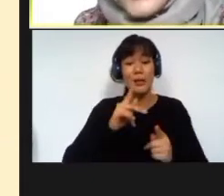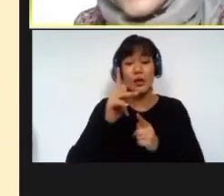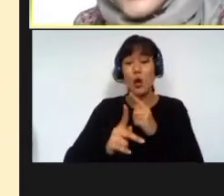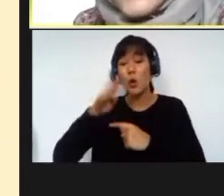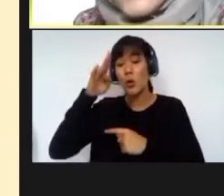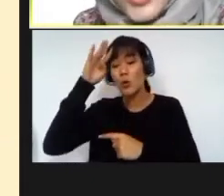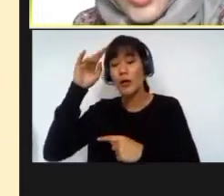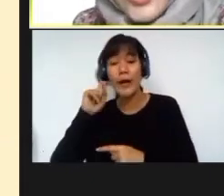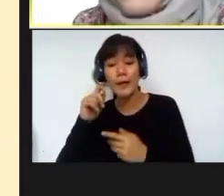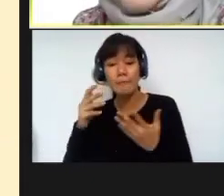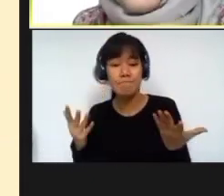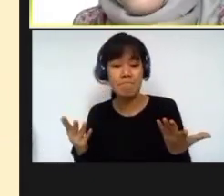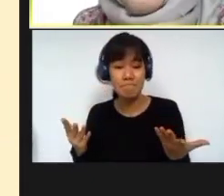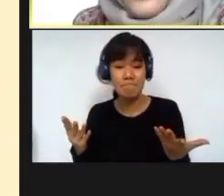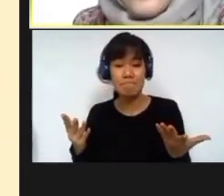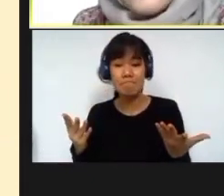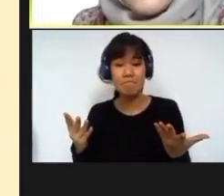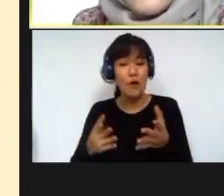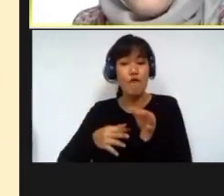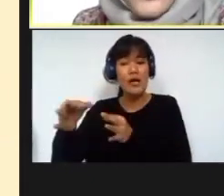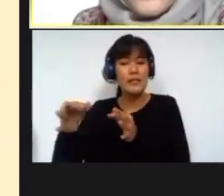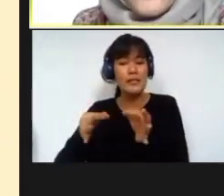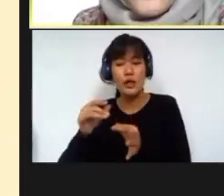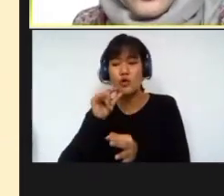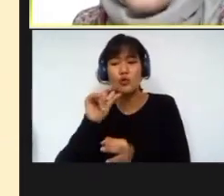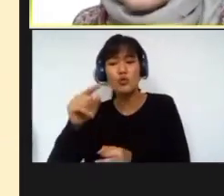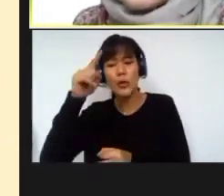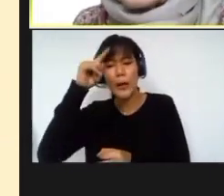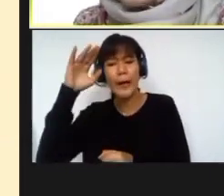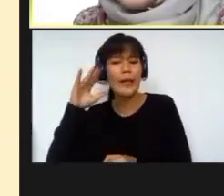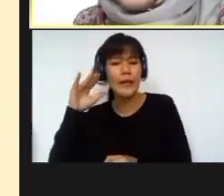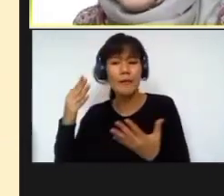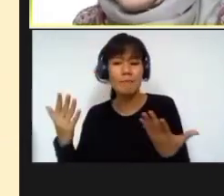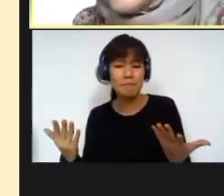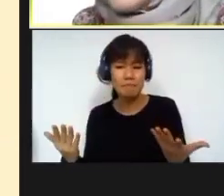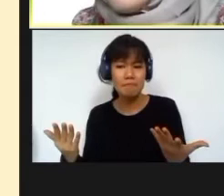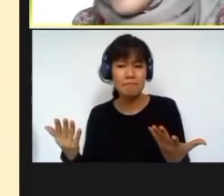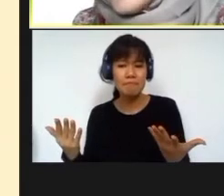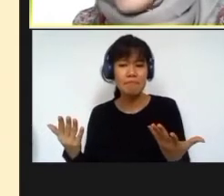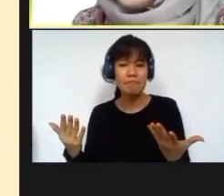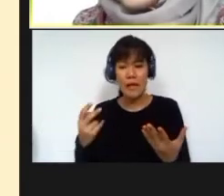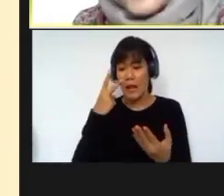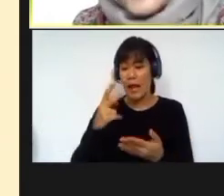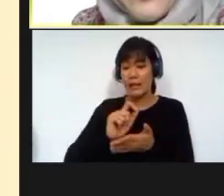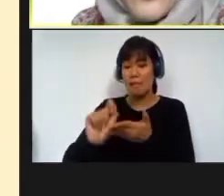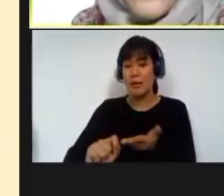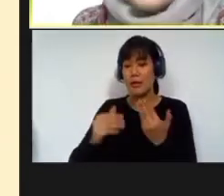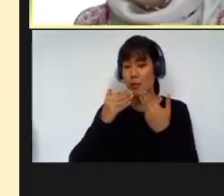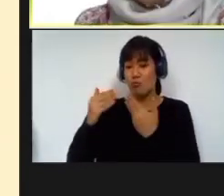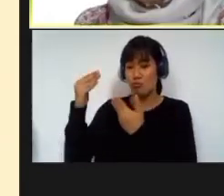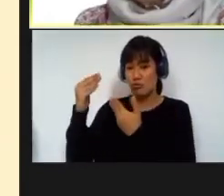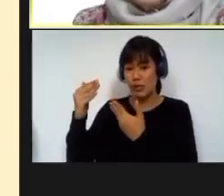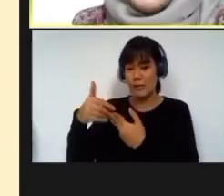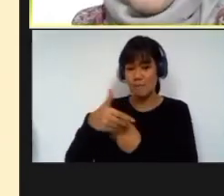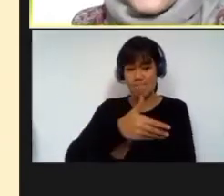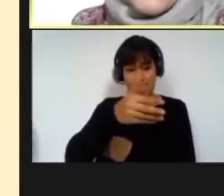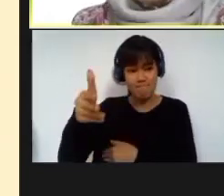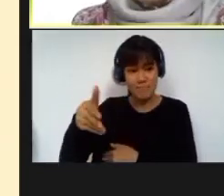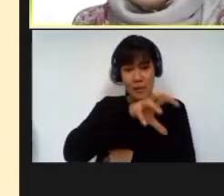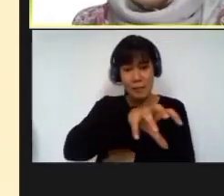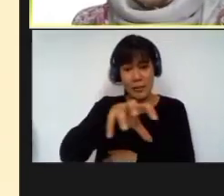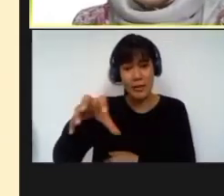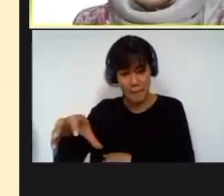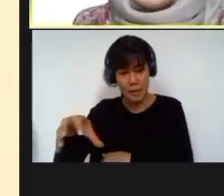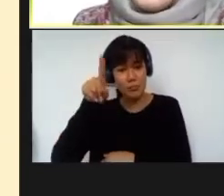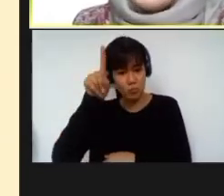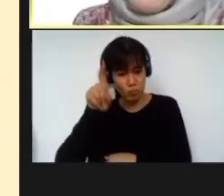bicara tentang gender? Apakah infrastruktur yang ada di madrasah kita semua itu masih